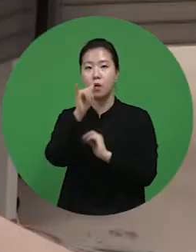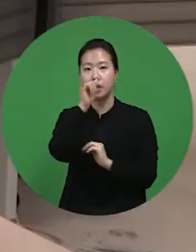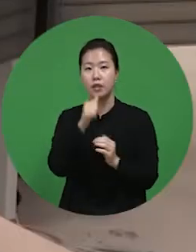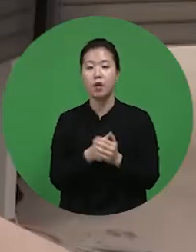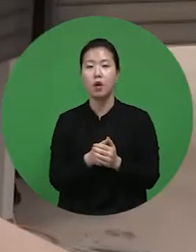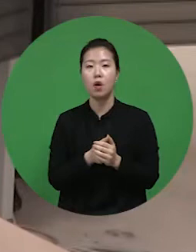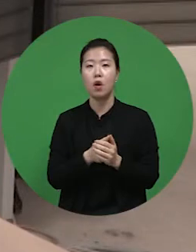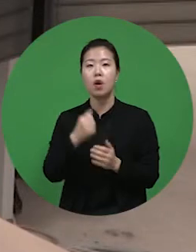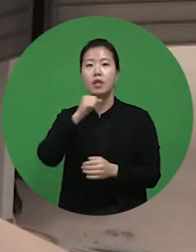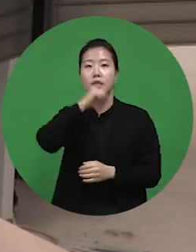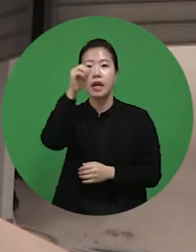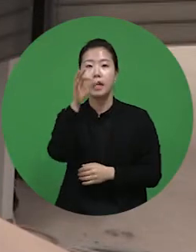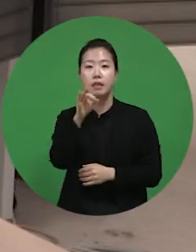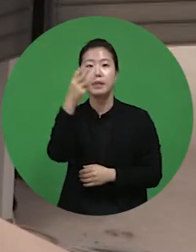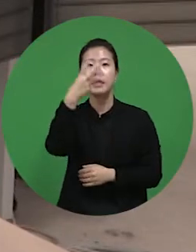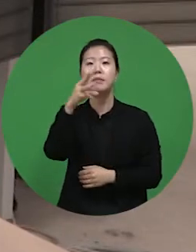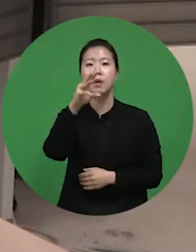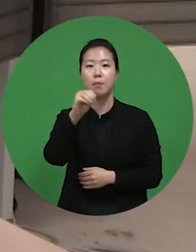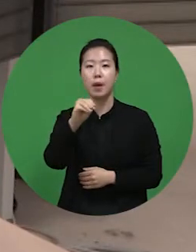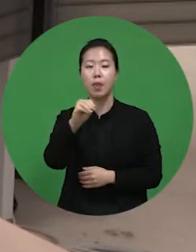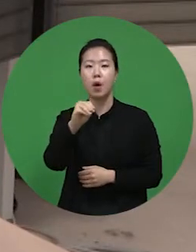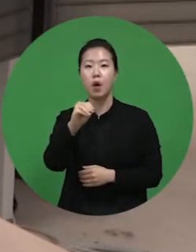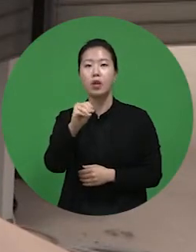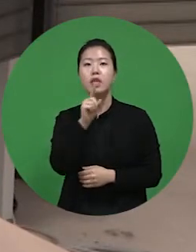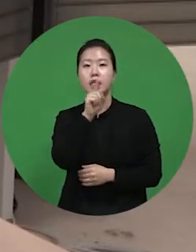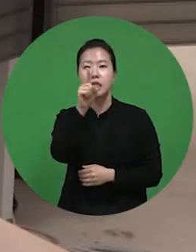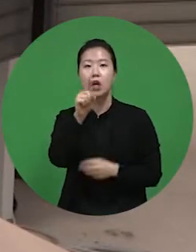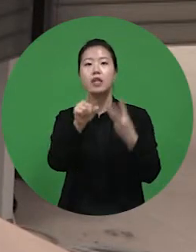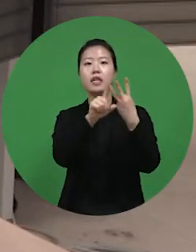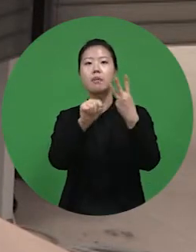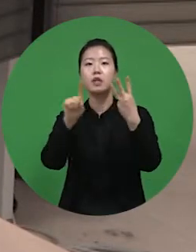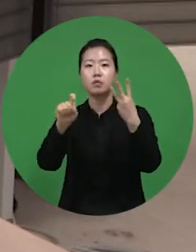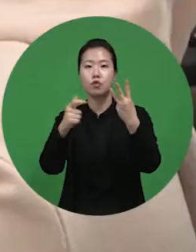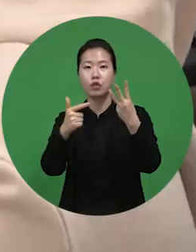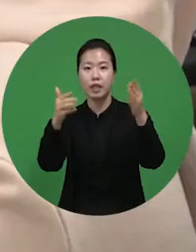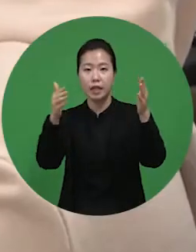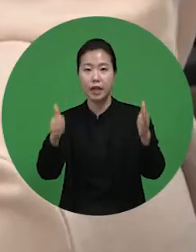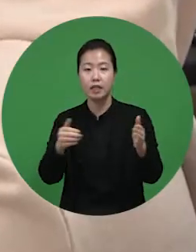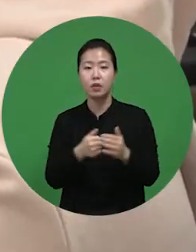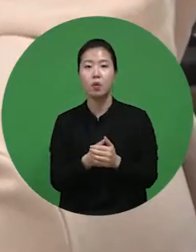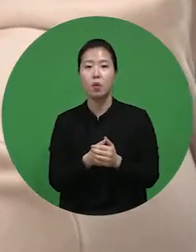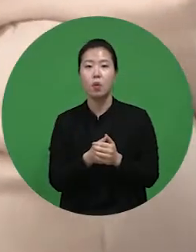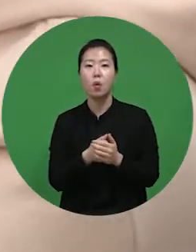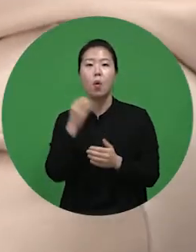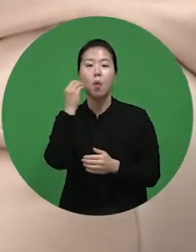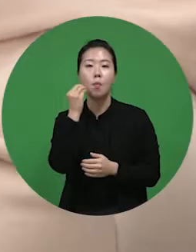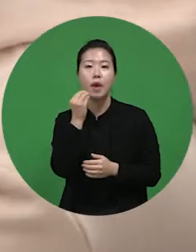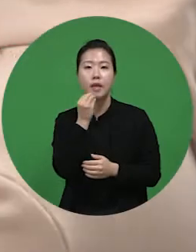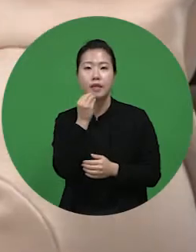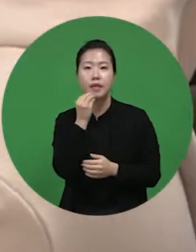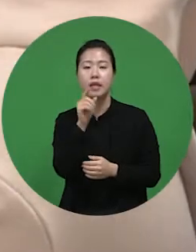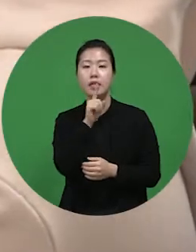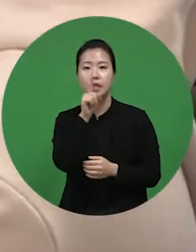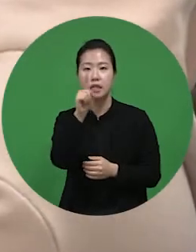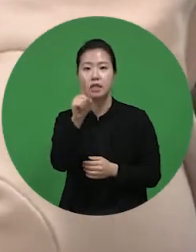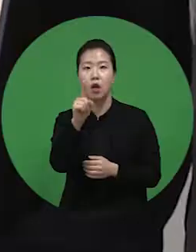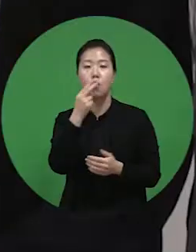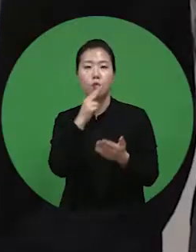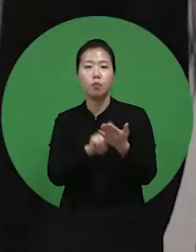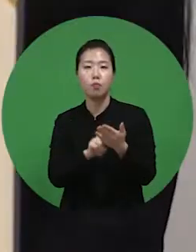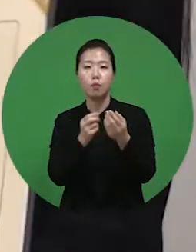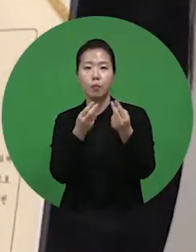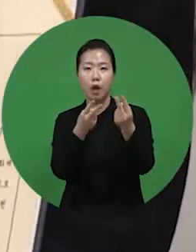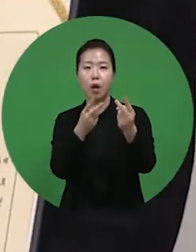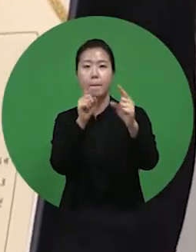있는데요. 상금은 총 3천만 원이며 출품 기간은 3월 16일까지고 영화제 홈페이지를 통해 응모하거나